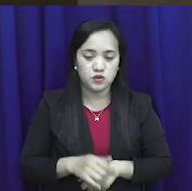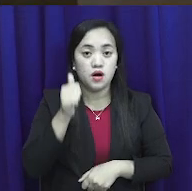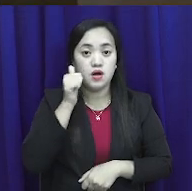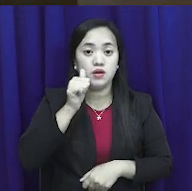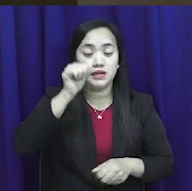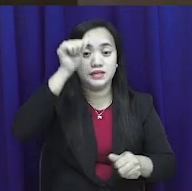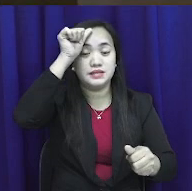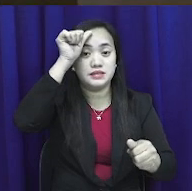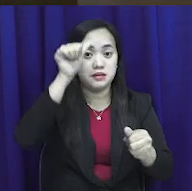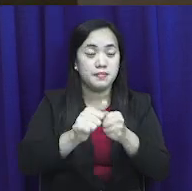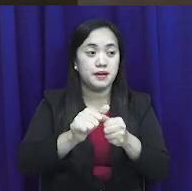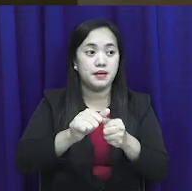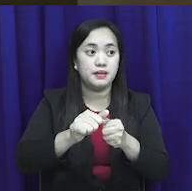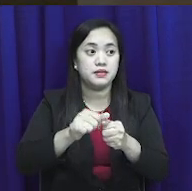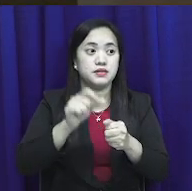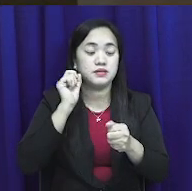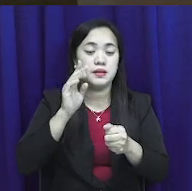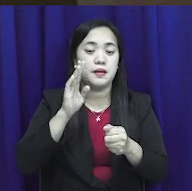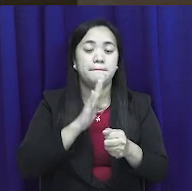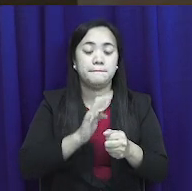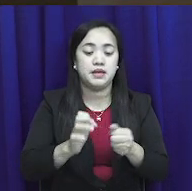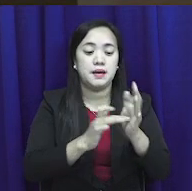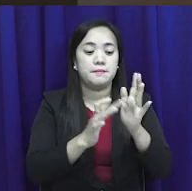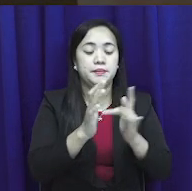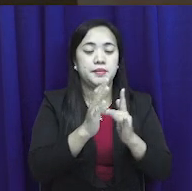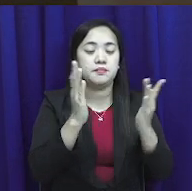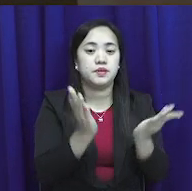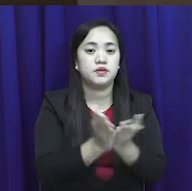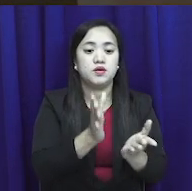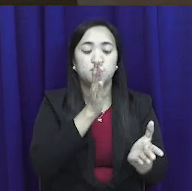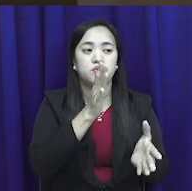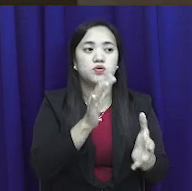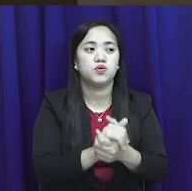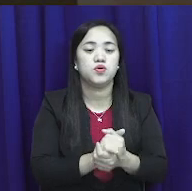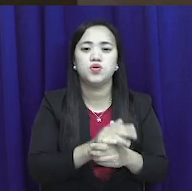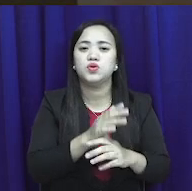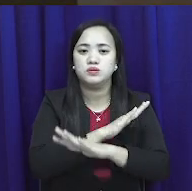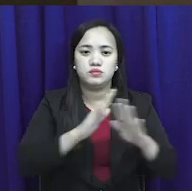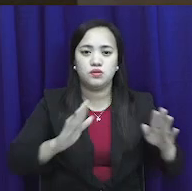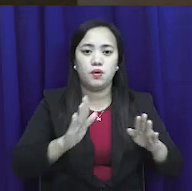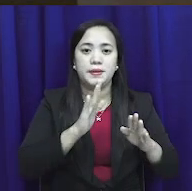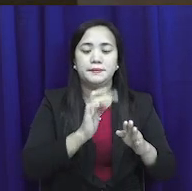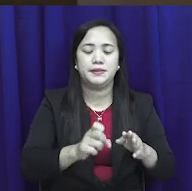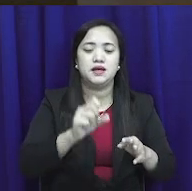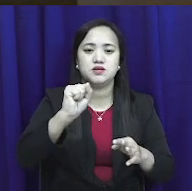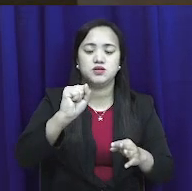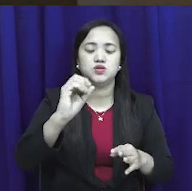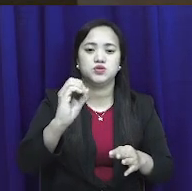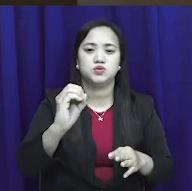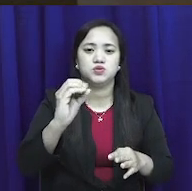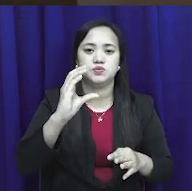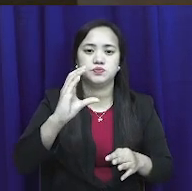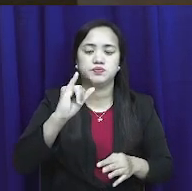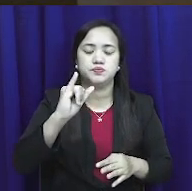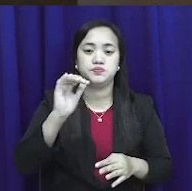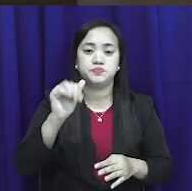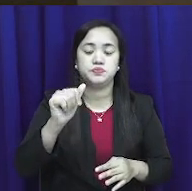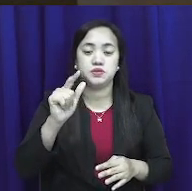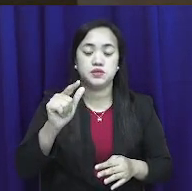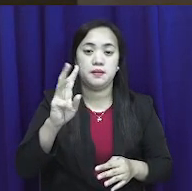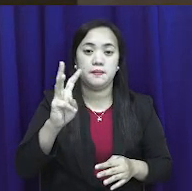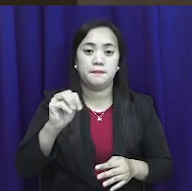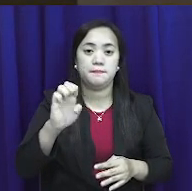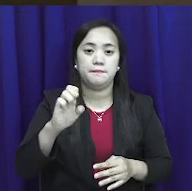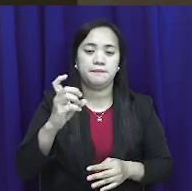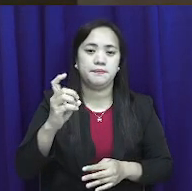maki yung sinabi ni nanay be a biblical wife it means don't be a social media wipe yan yan y totoo yan